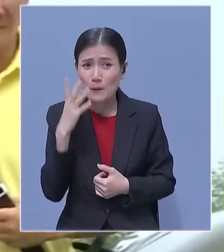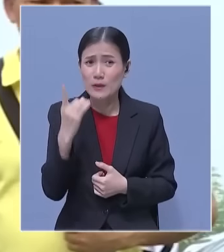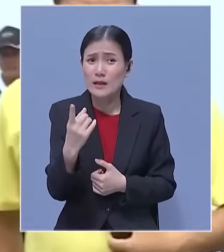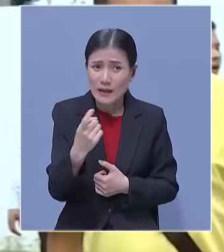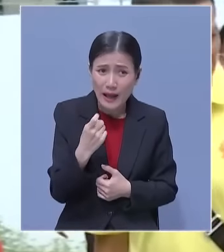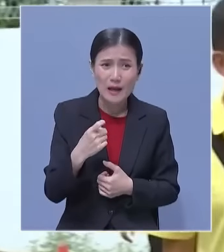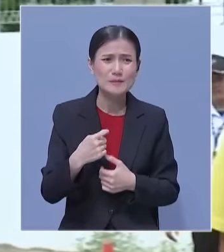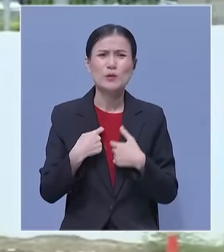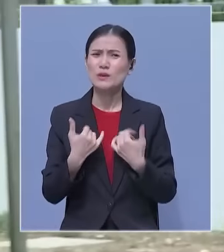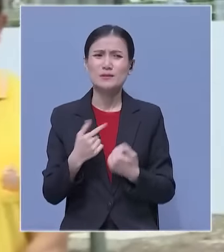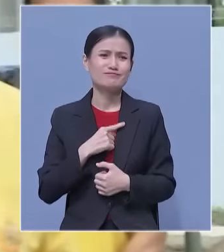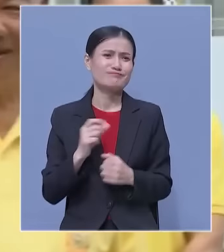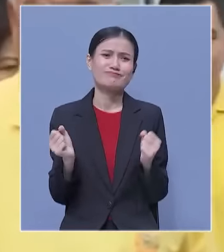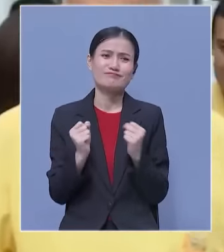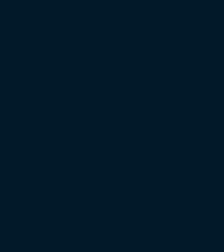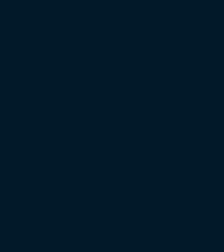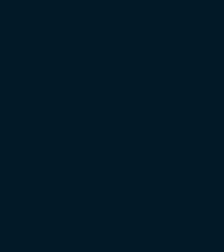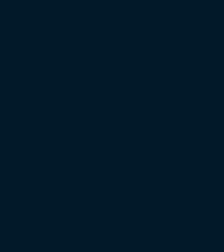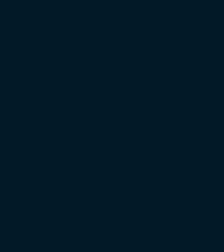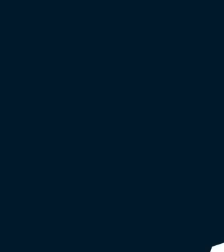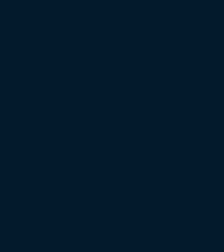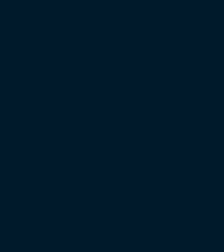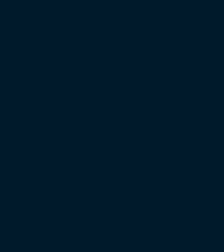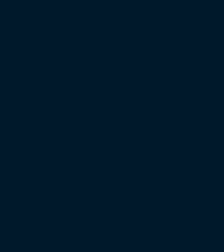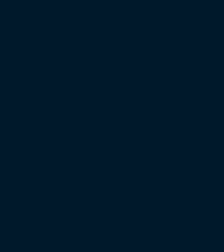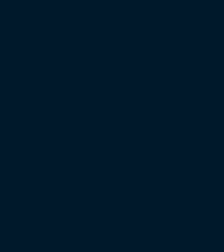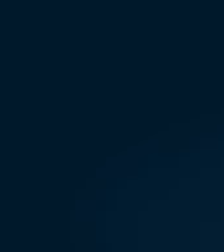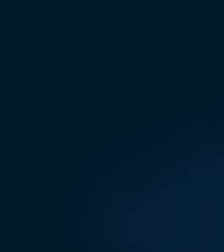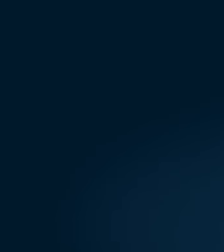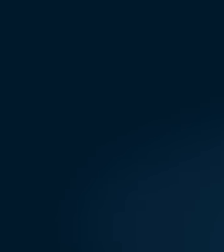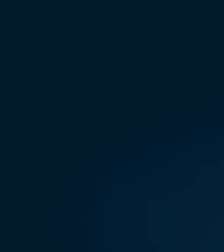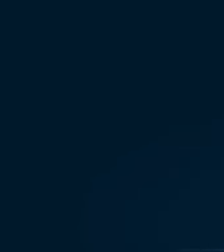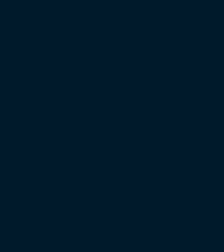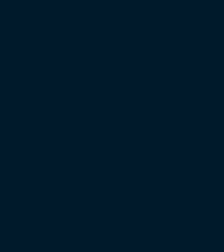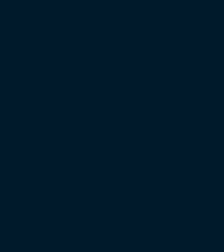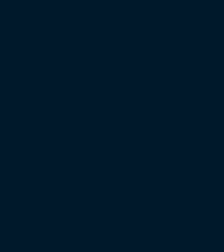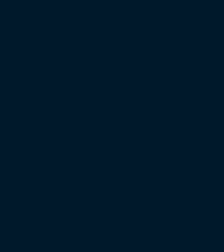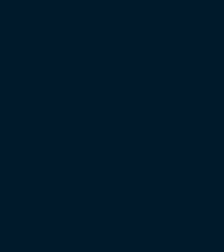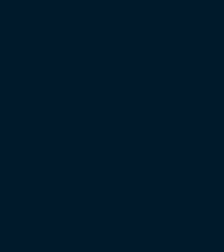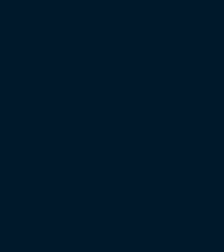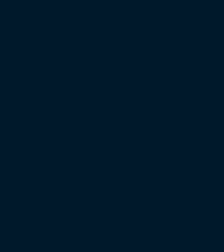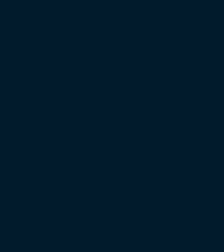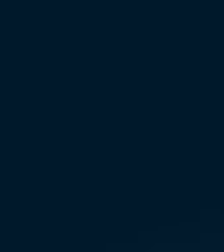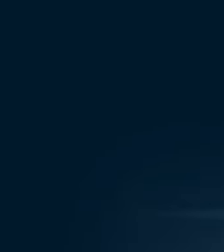ไม่ได้เสียสมาธินะคะ